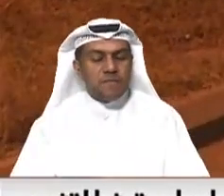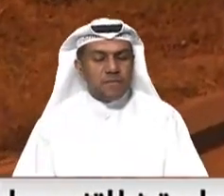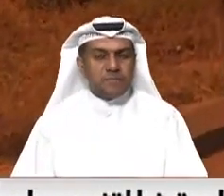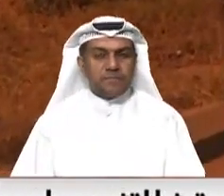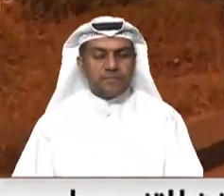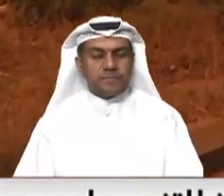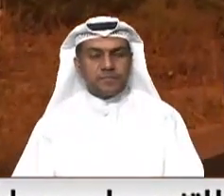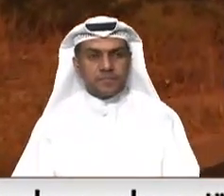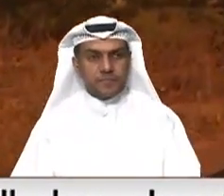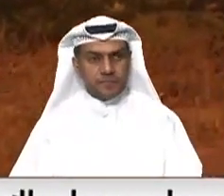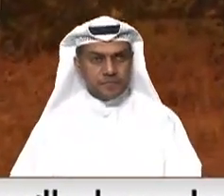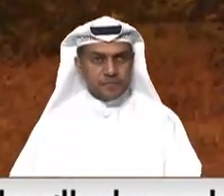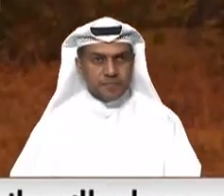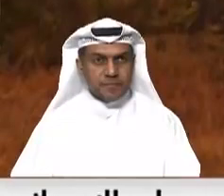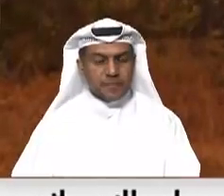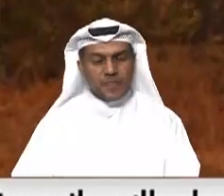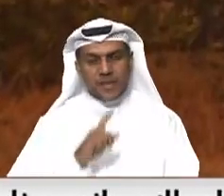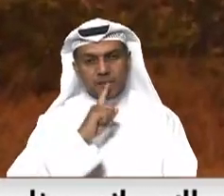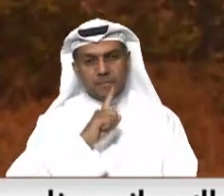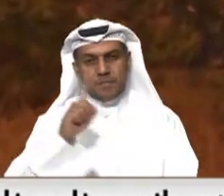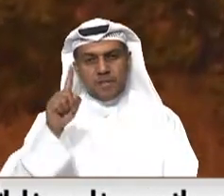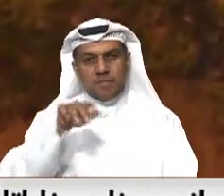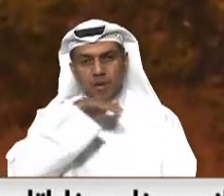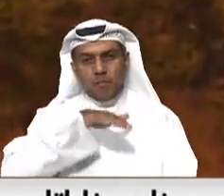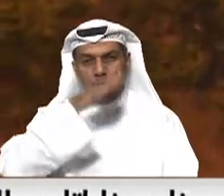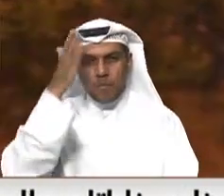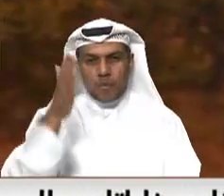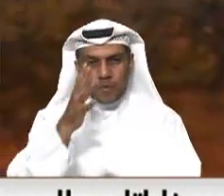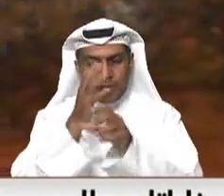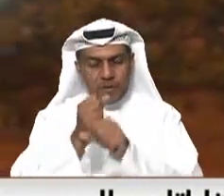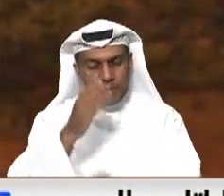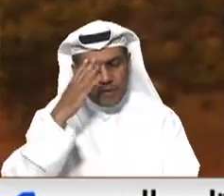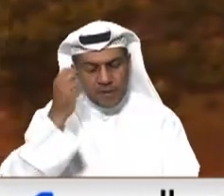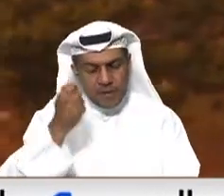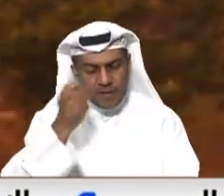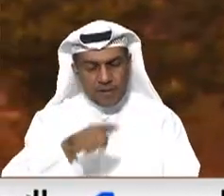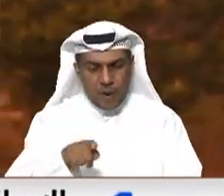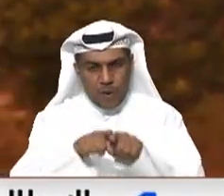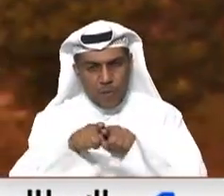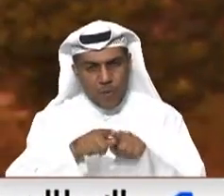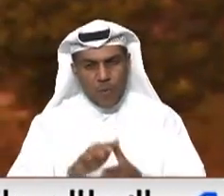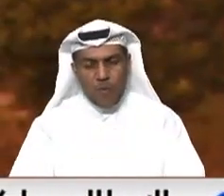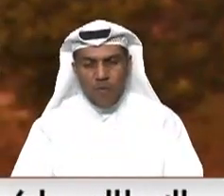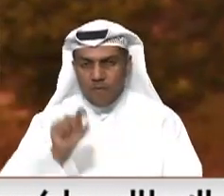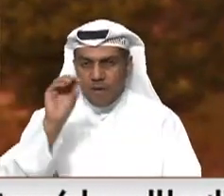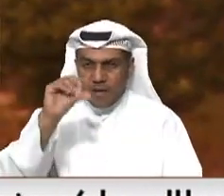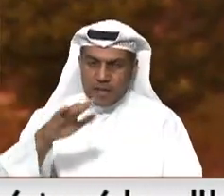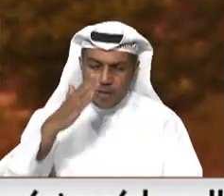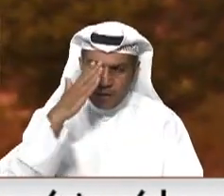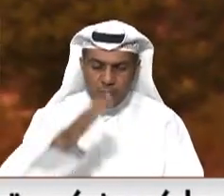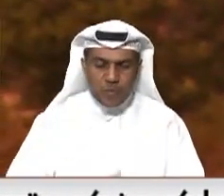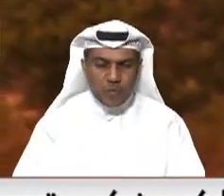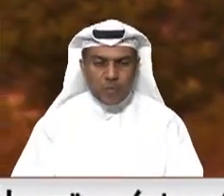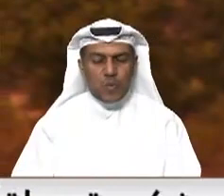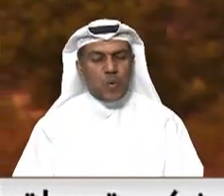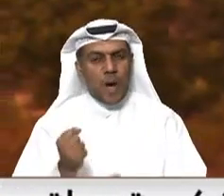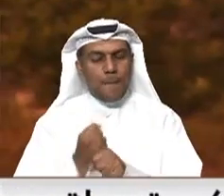محافظة الأحمدي؟ بسم الله والصلاة والسلام على رسول الله. حياك الله أخوي فهد. وأعمال اليوم